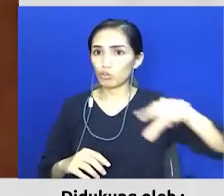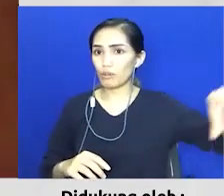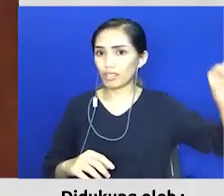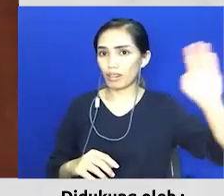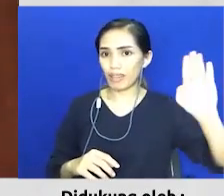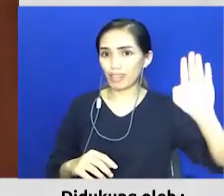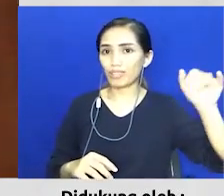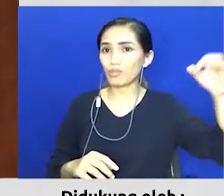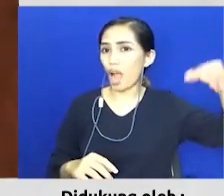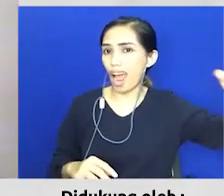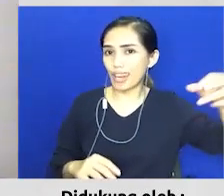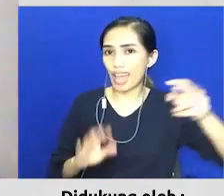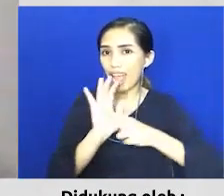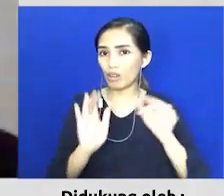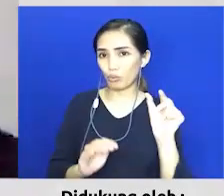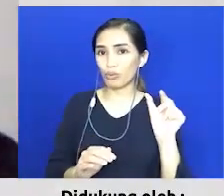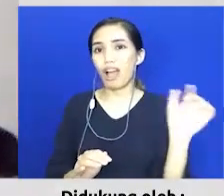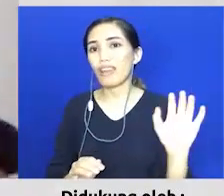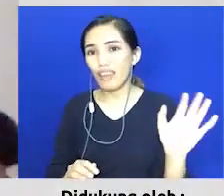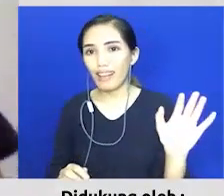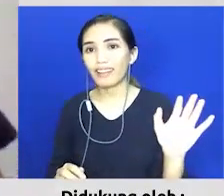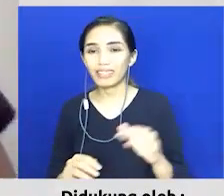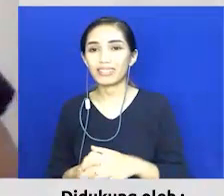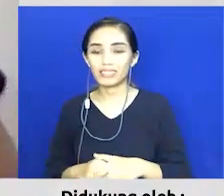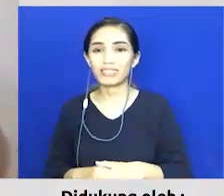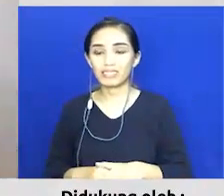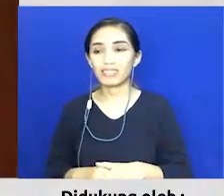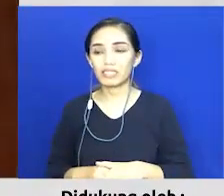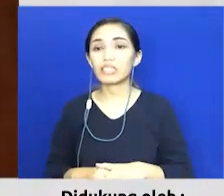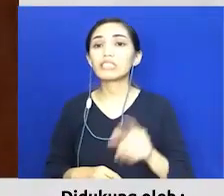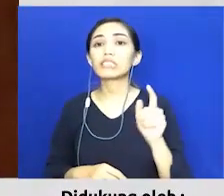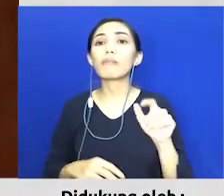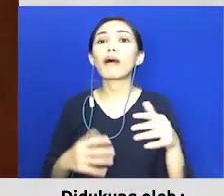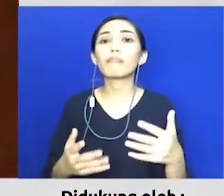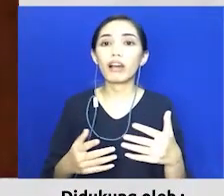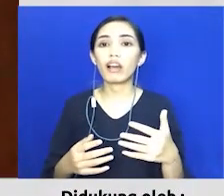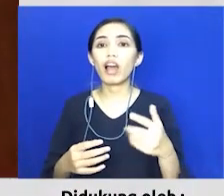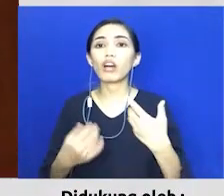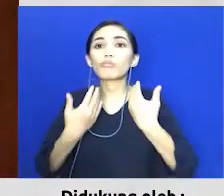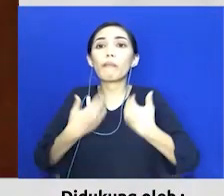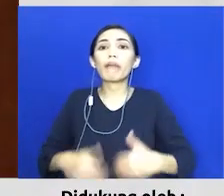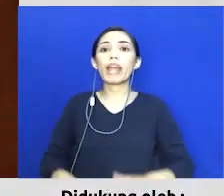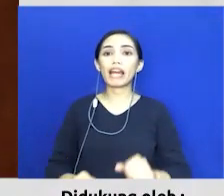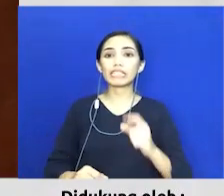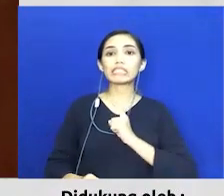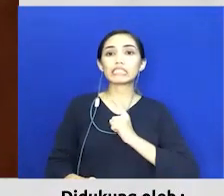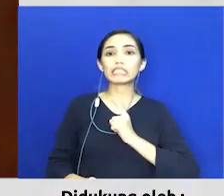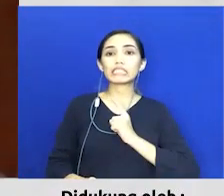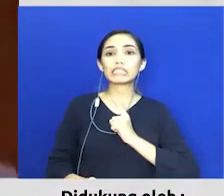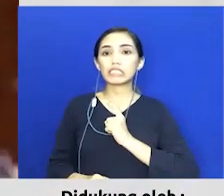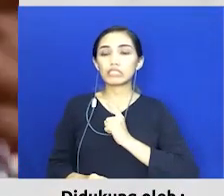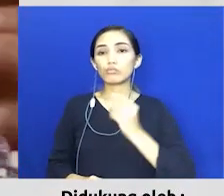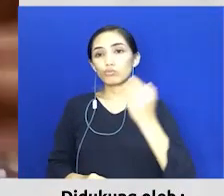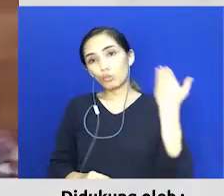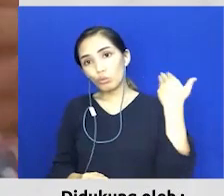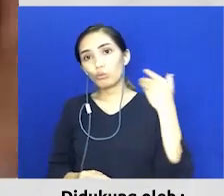ya kan? Ya. Kenapa? Karena dia harus membela dirinya ya, ya pada waktu itu